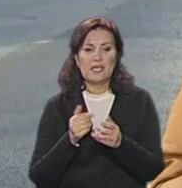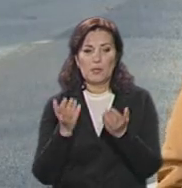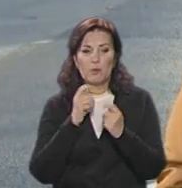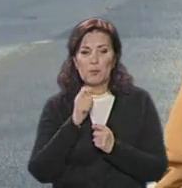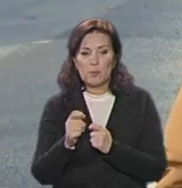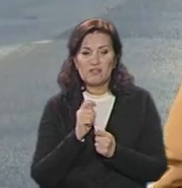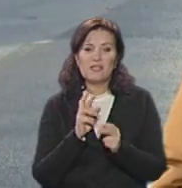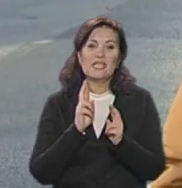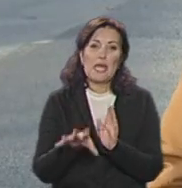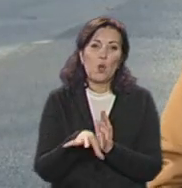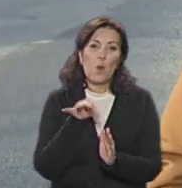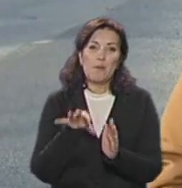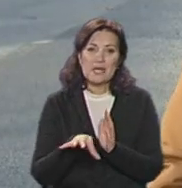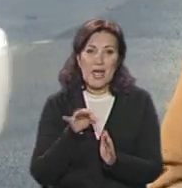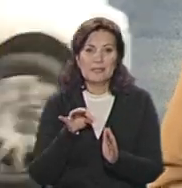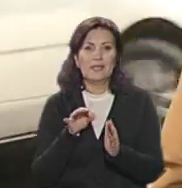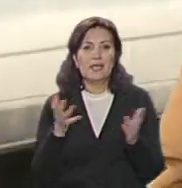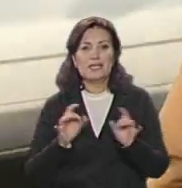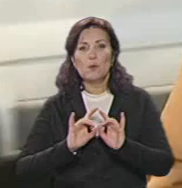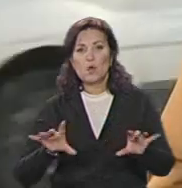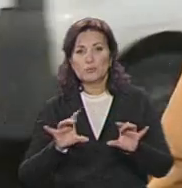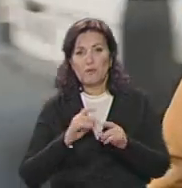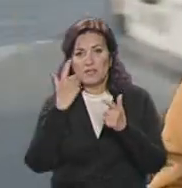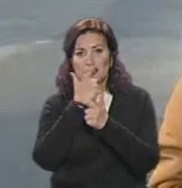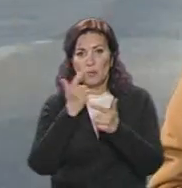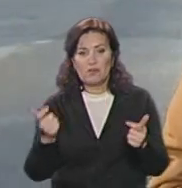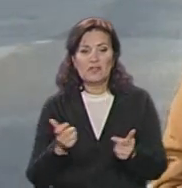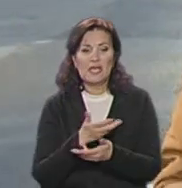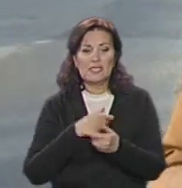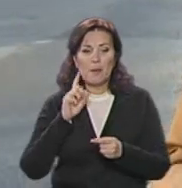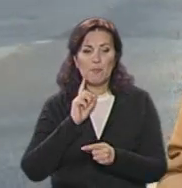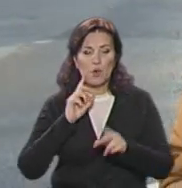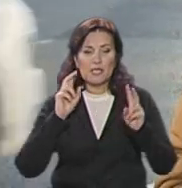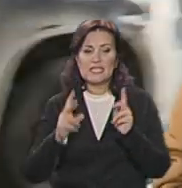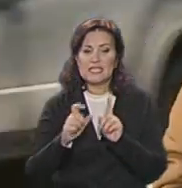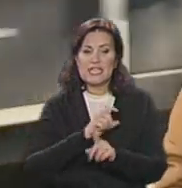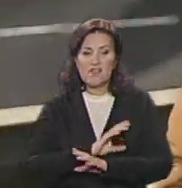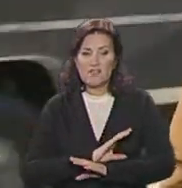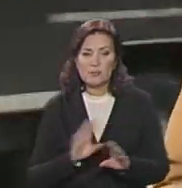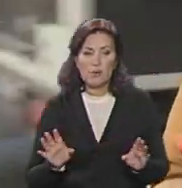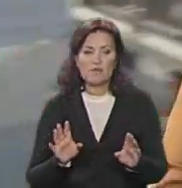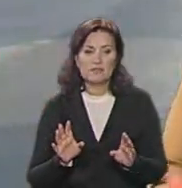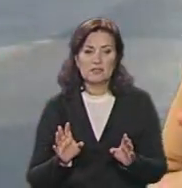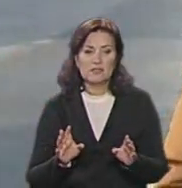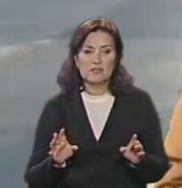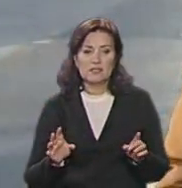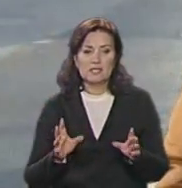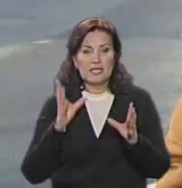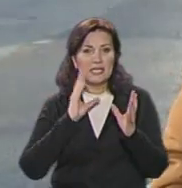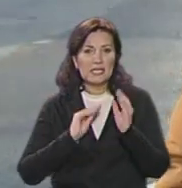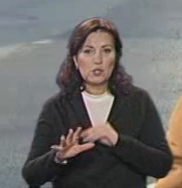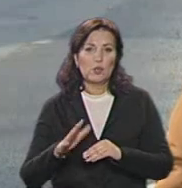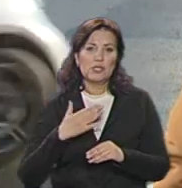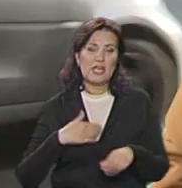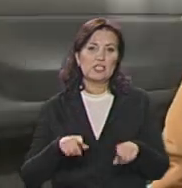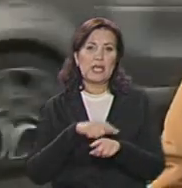брифінг. Як обирали видання, яким розповідати інформацію, нам поки не відповідають. Ось так ігнорують наше